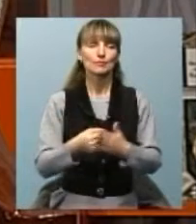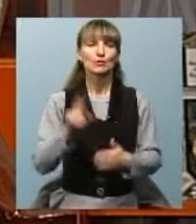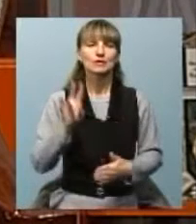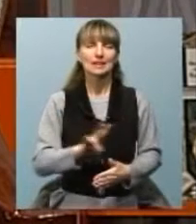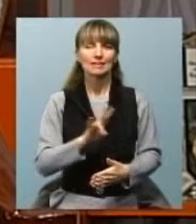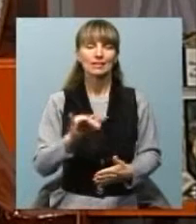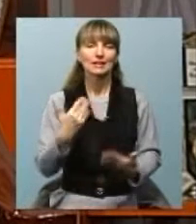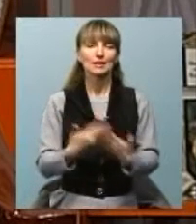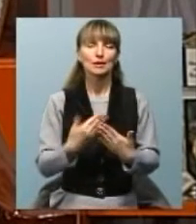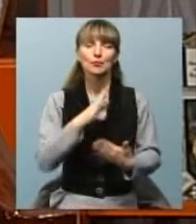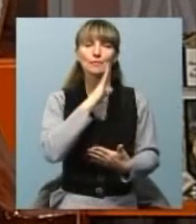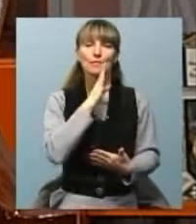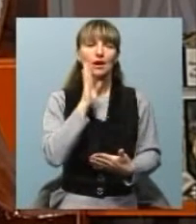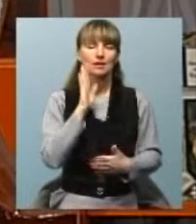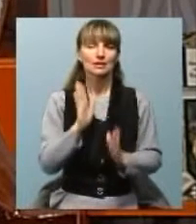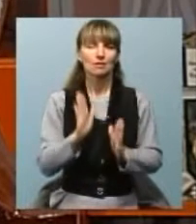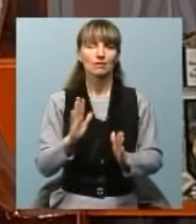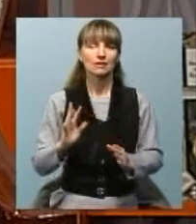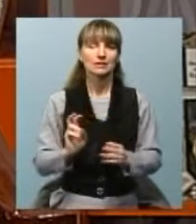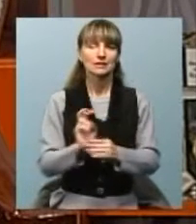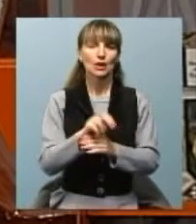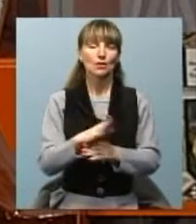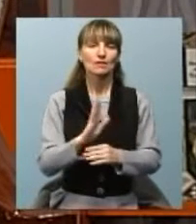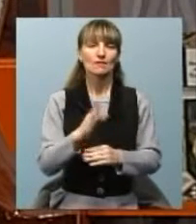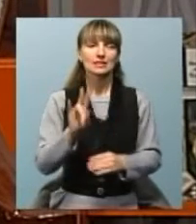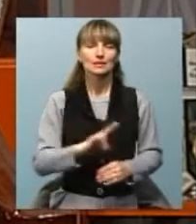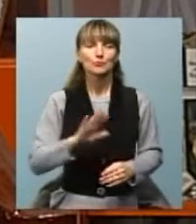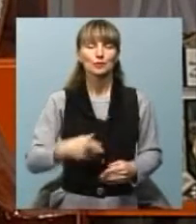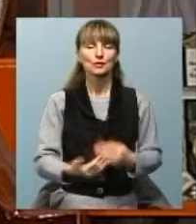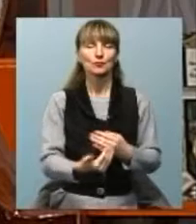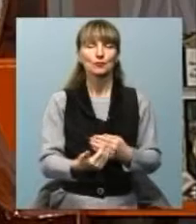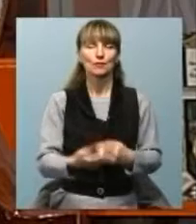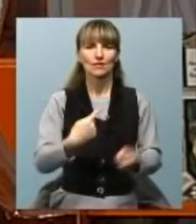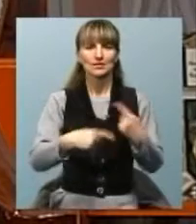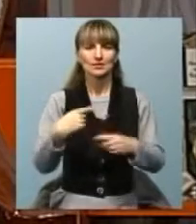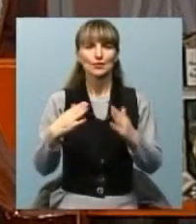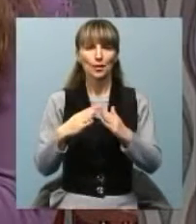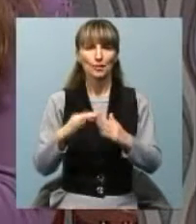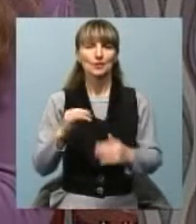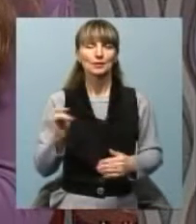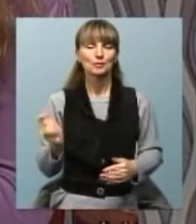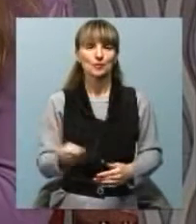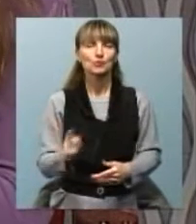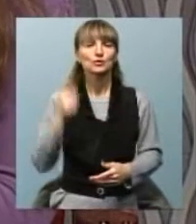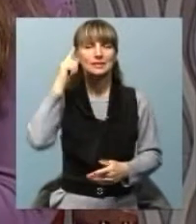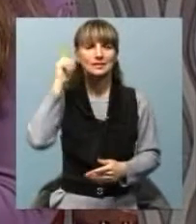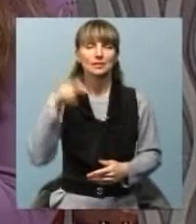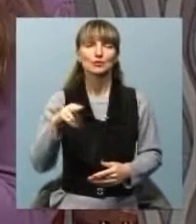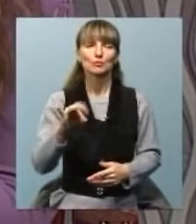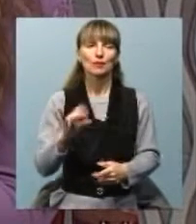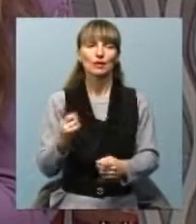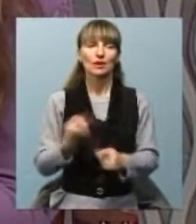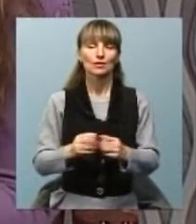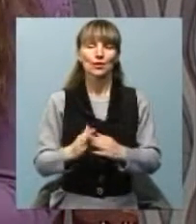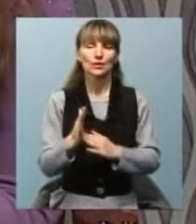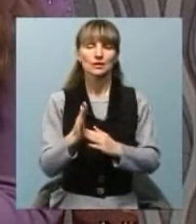наприклад, мати тільки приходить в церкву, та потім приходить мене б'є. Так, а що тобі відомо про цю рослину як верба?